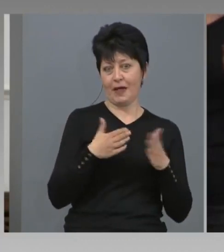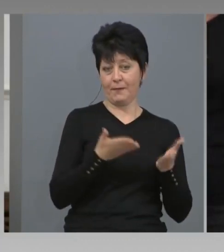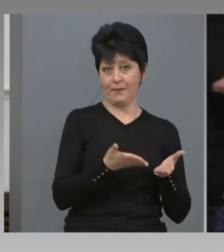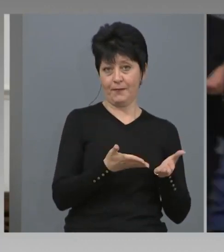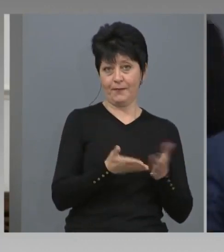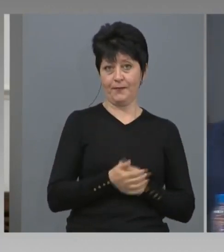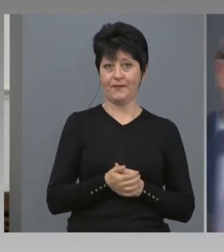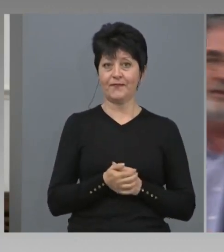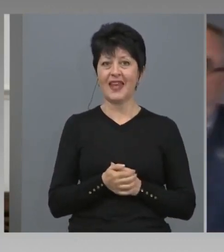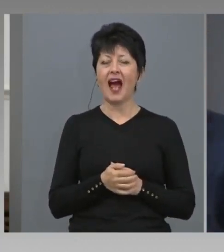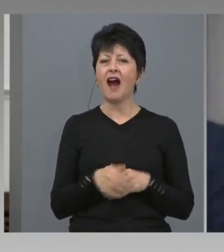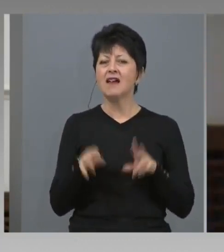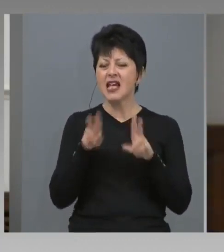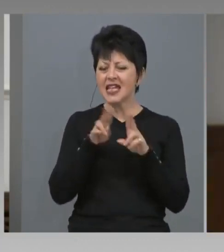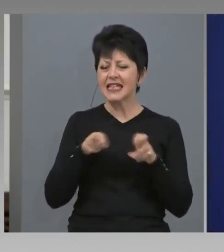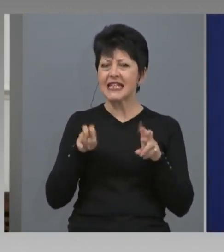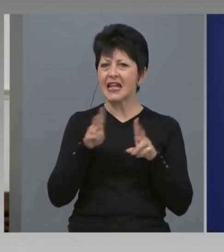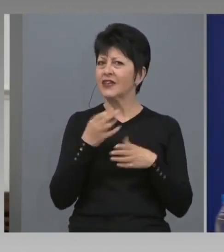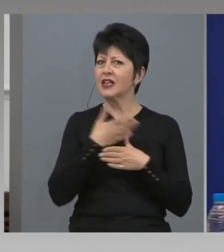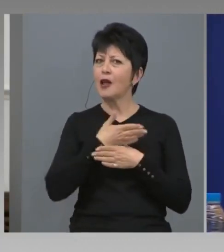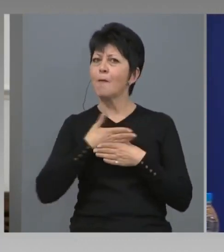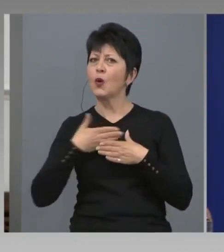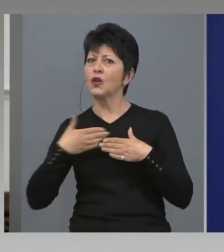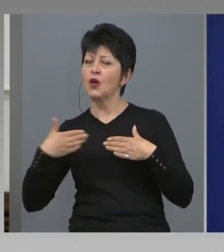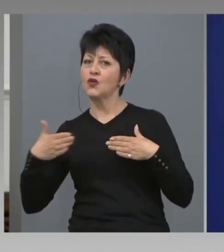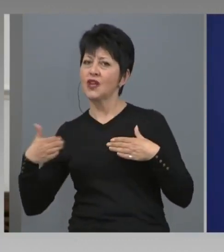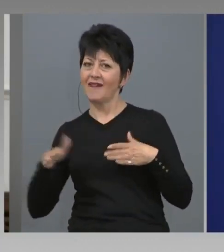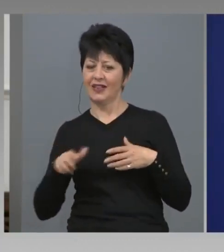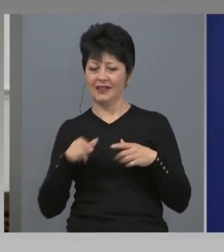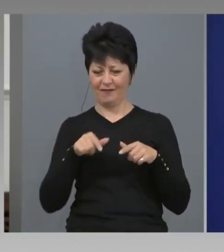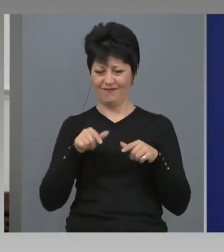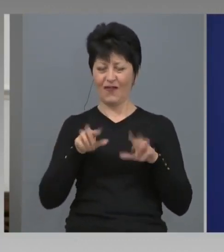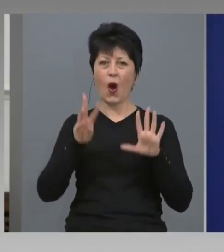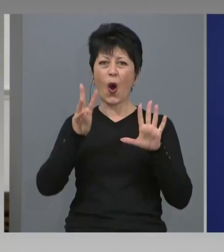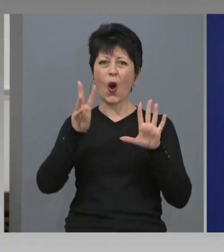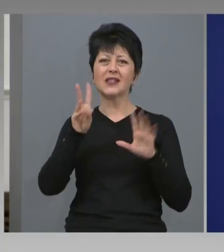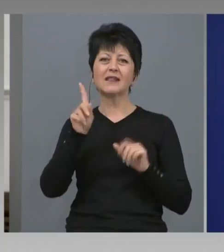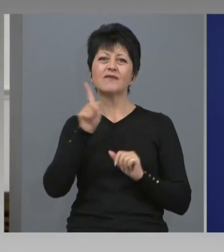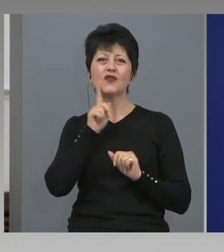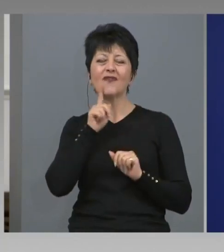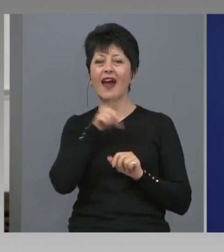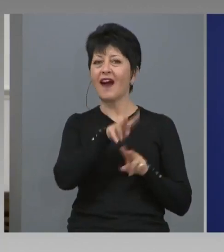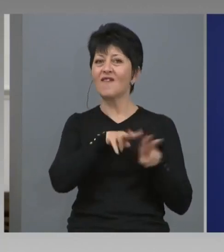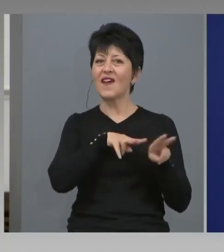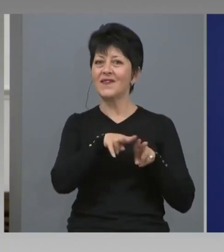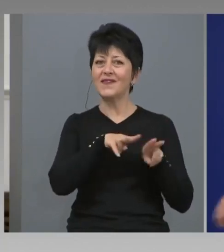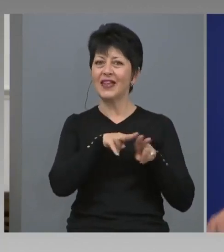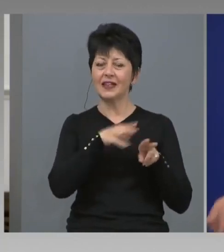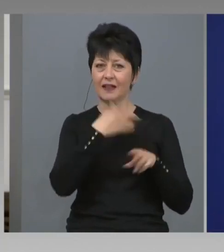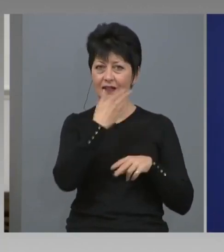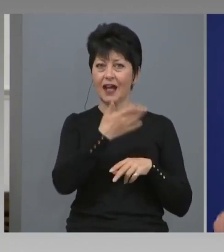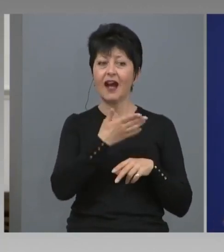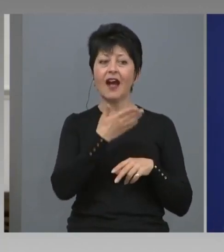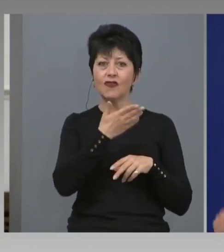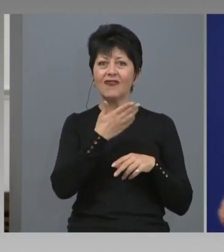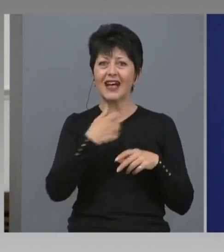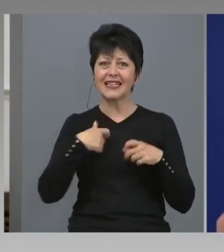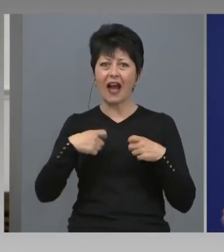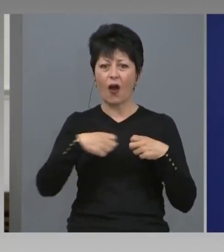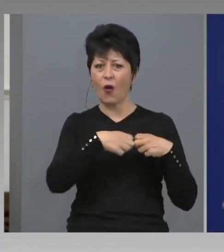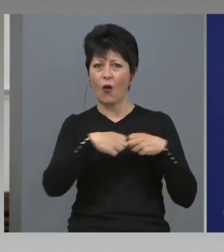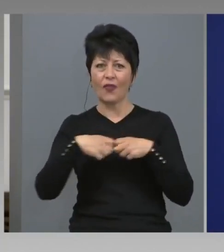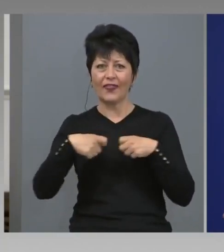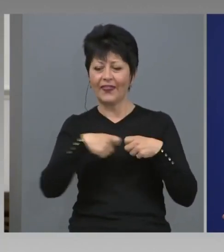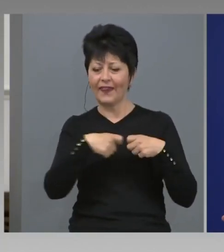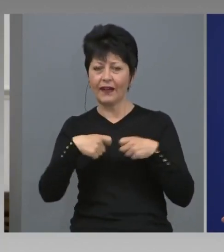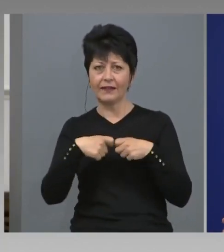Следванията продължават, защото тези 8 души, които тази сутрин бяха обявени от Видин, това са контактни лица на тези